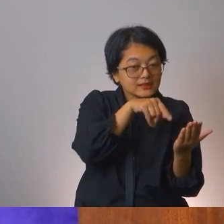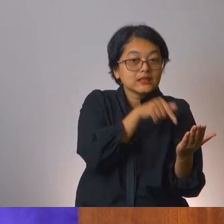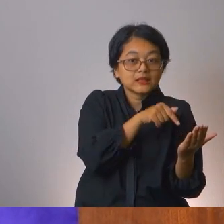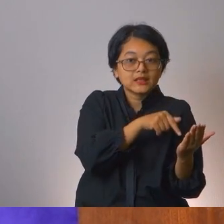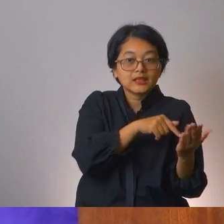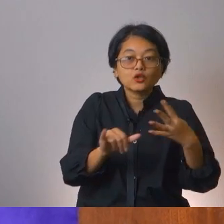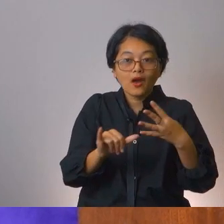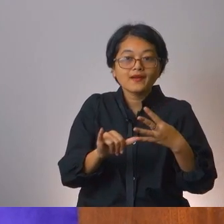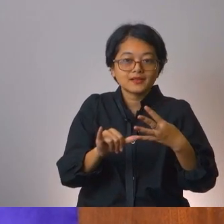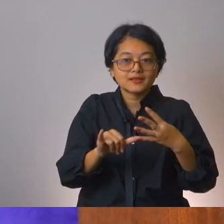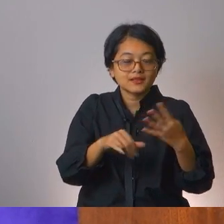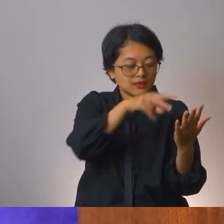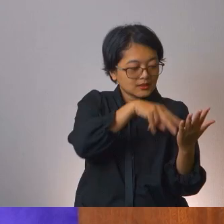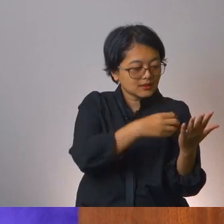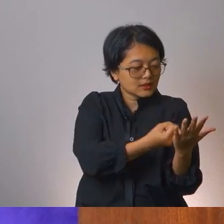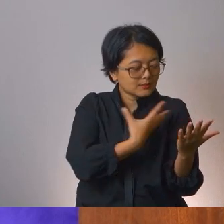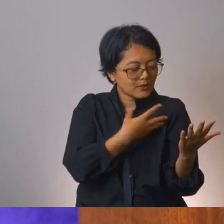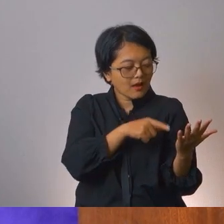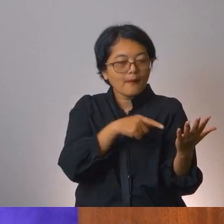lakukan justru terbalik dari biasanya.